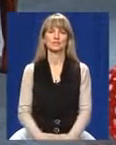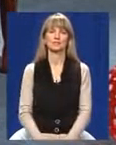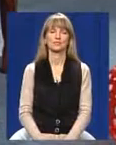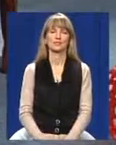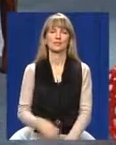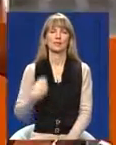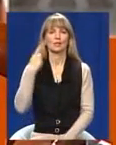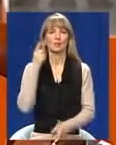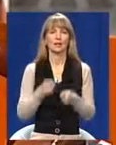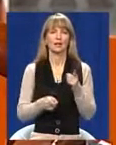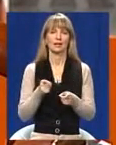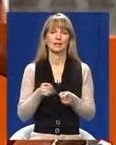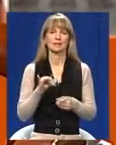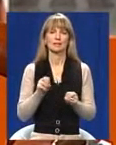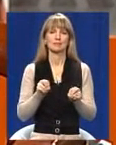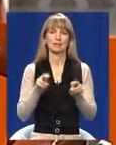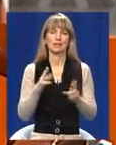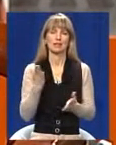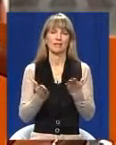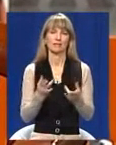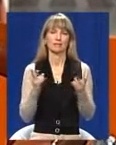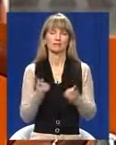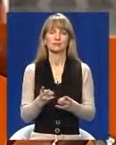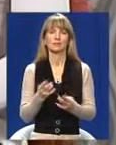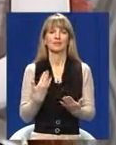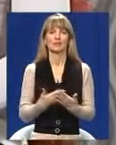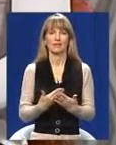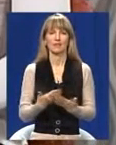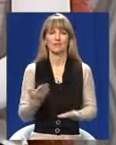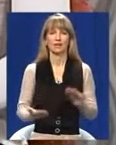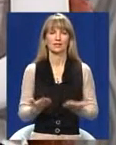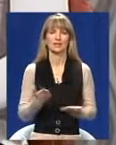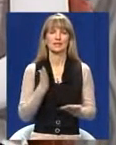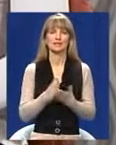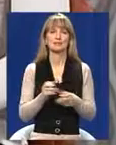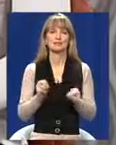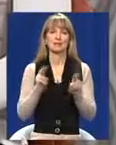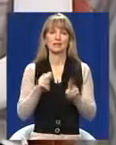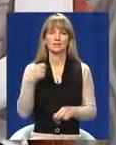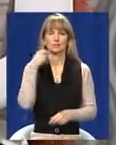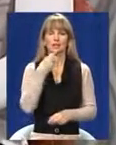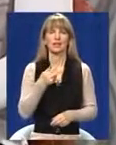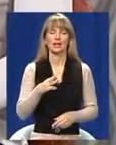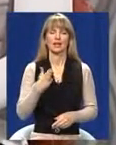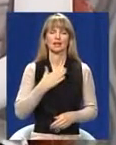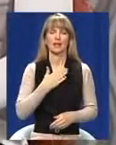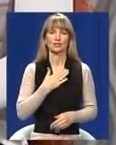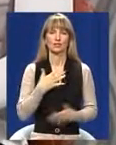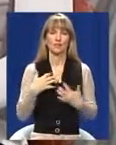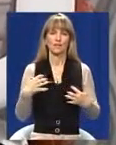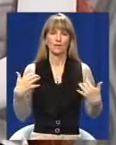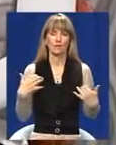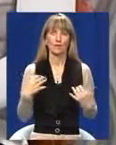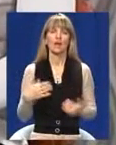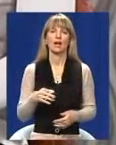Дуже рідко, і то спеціально, напевно, потрібно. Ну, напевно, також є такі спеціальні пасти зубні для наших братиків менших